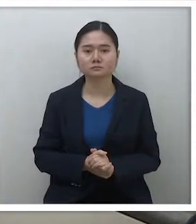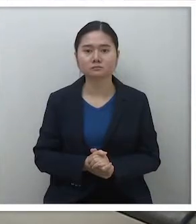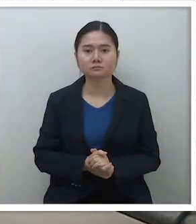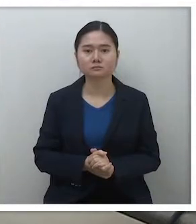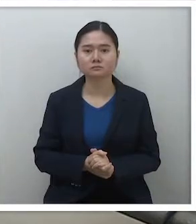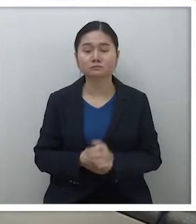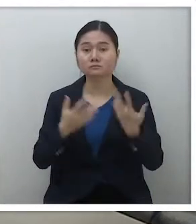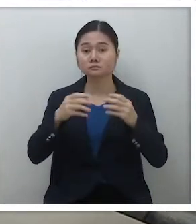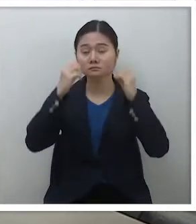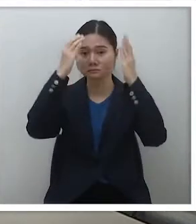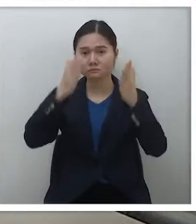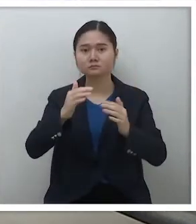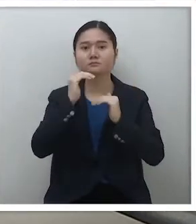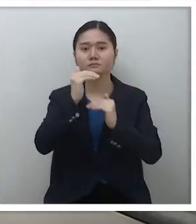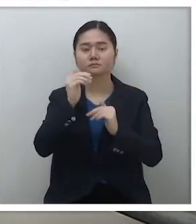แล้วครูก็กำหนด